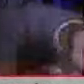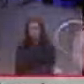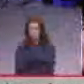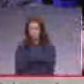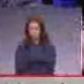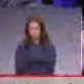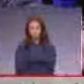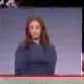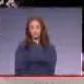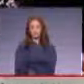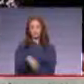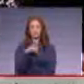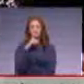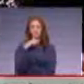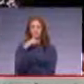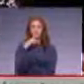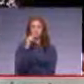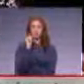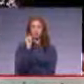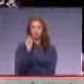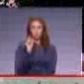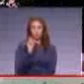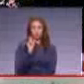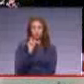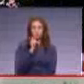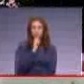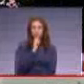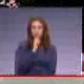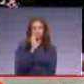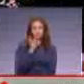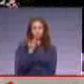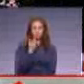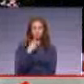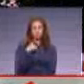نقطة ضعفك يا مدام نبيلة؟ المرض.